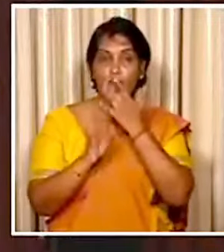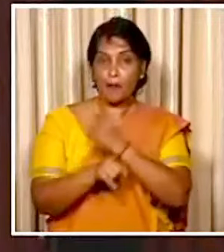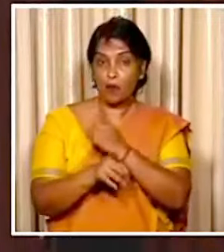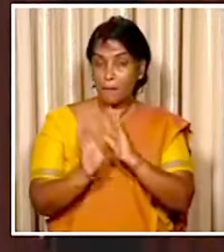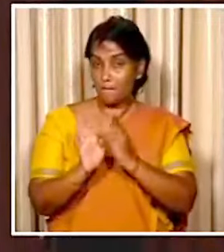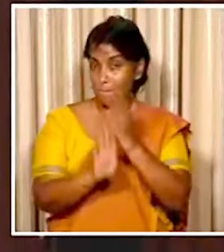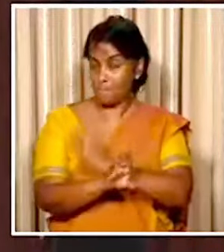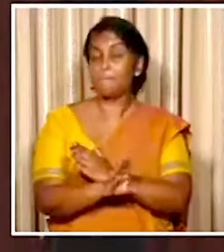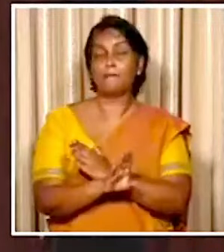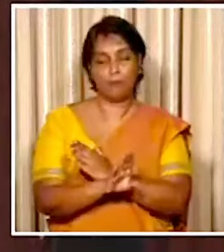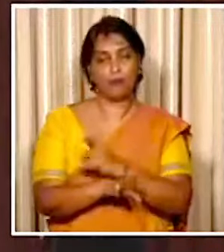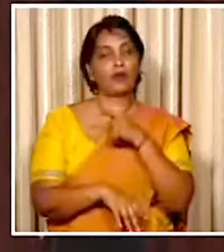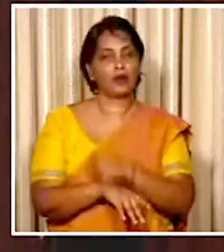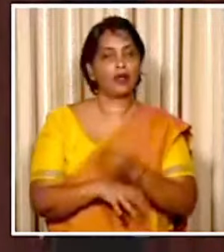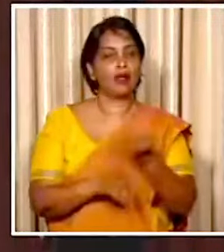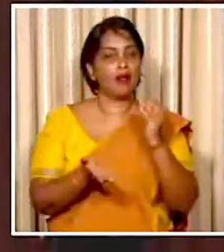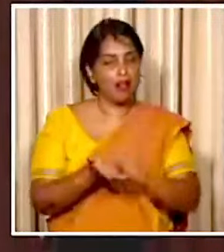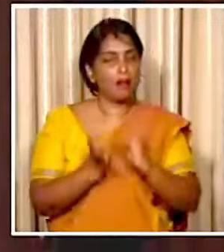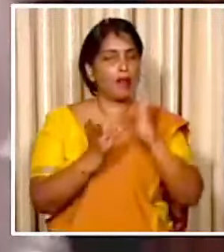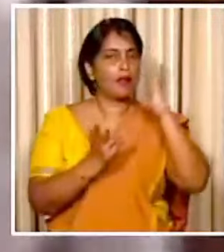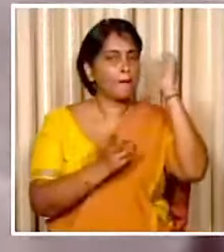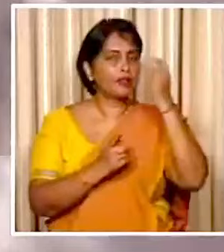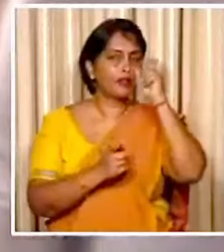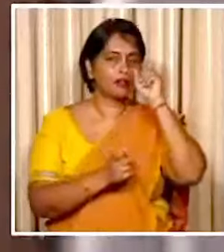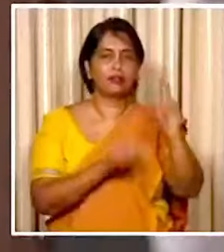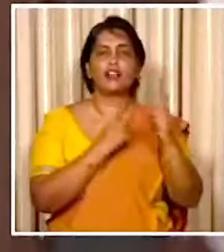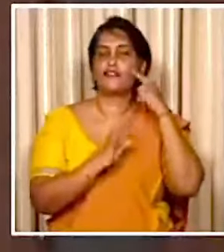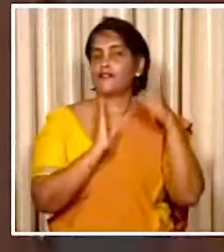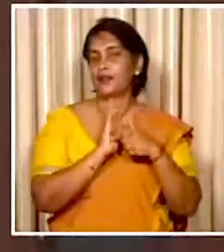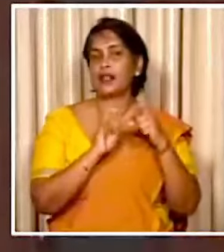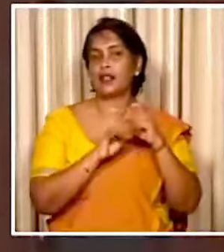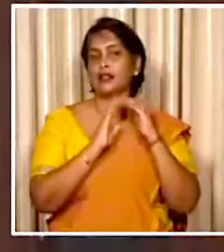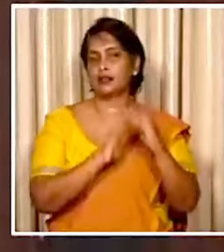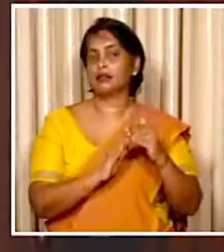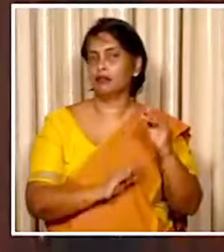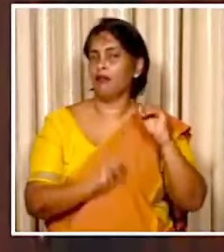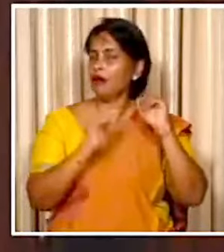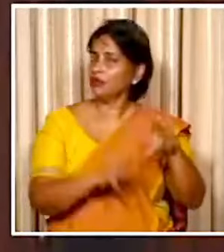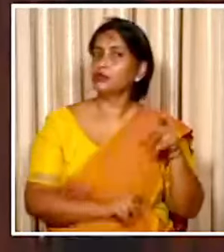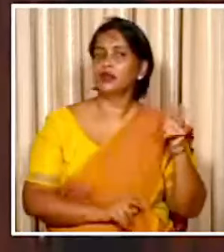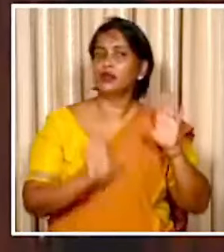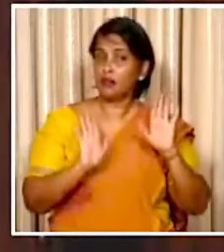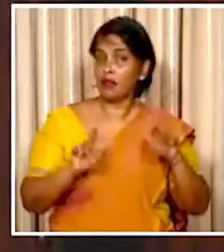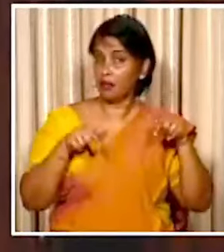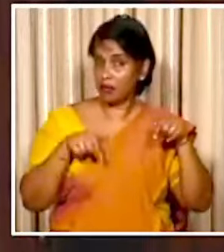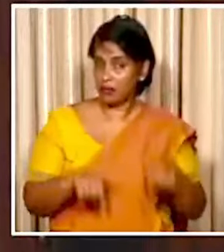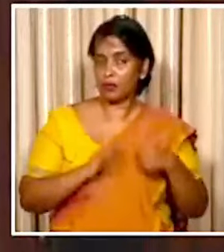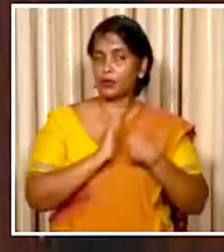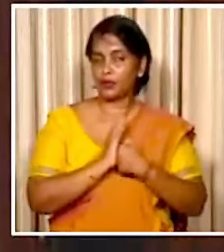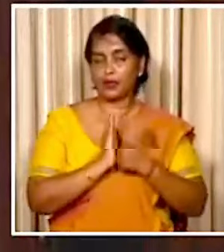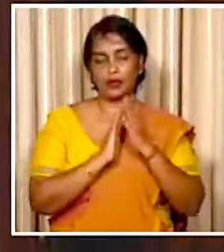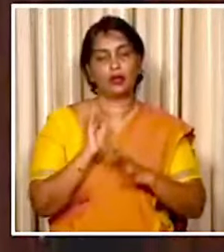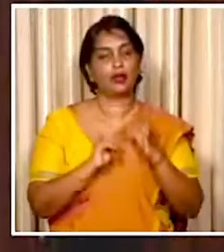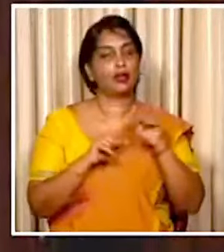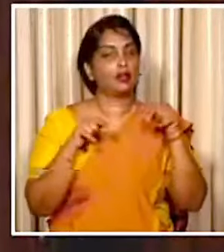කලින් මේ පුනරීක්ෂණ ප්‍රතිඵල නිකුත් කරන්න විභාග දෙපාර්තමේන්තුව සමත් වෙලා තිබෙනවා. නමුත් මෙවර ගරු ඇමතිතුමනි,